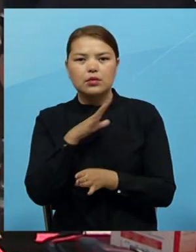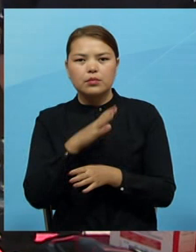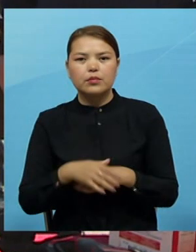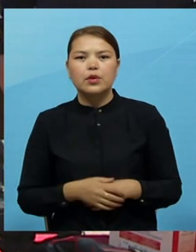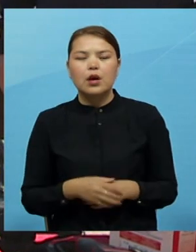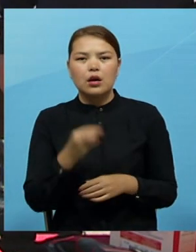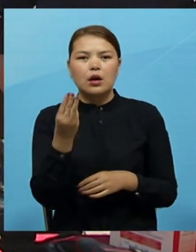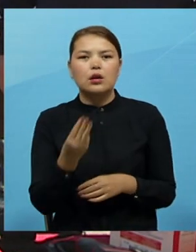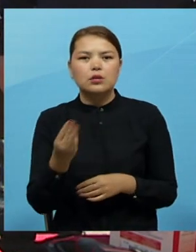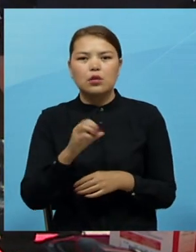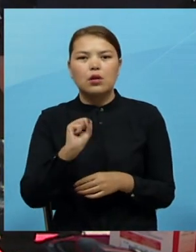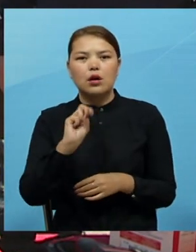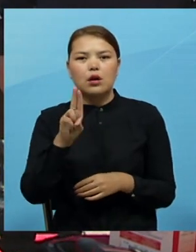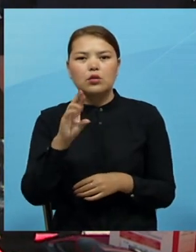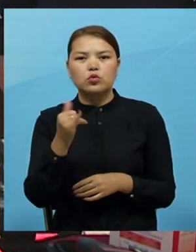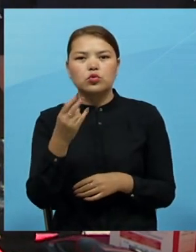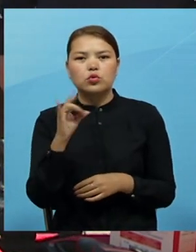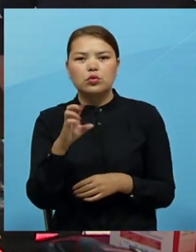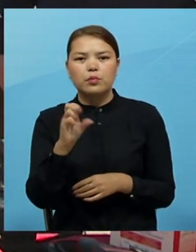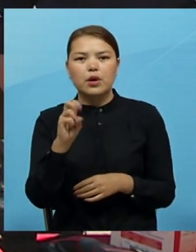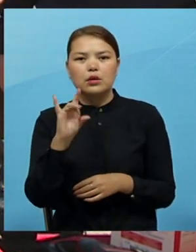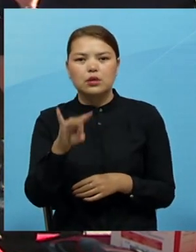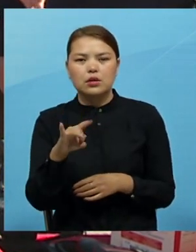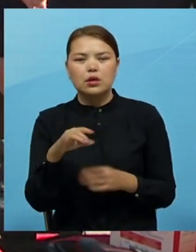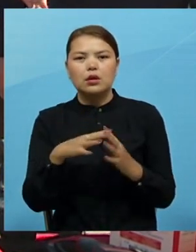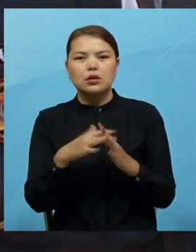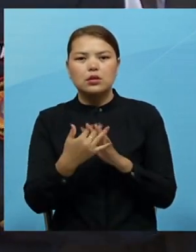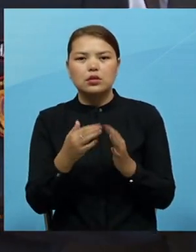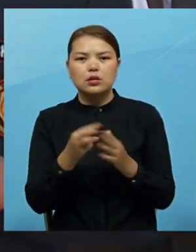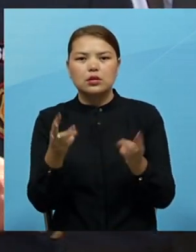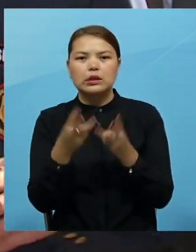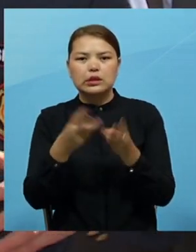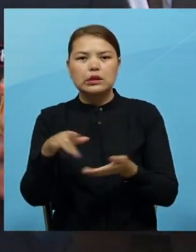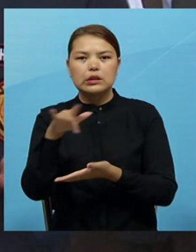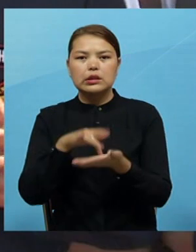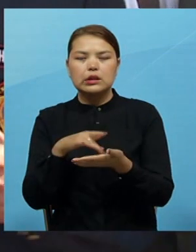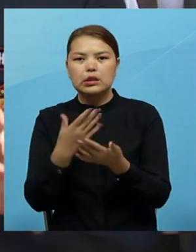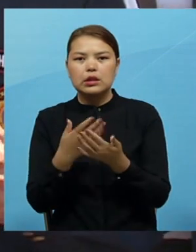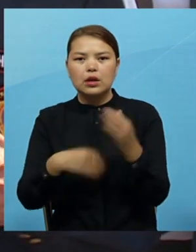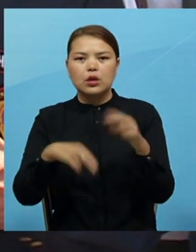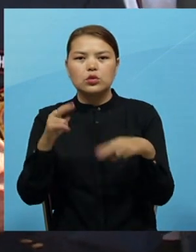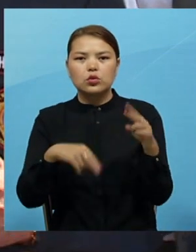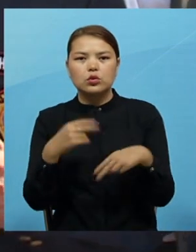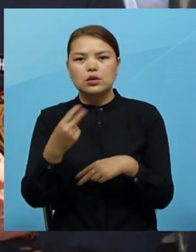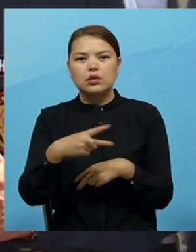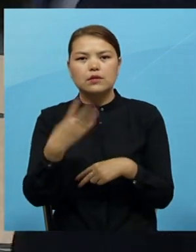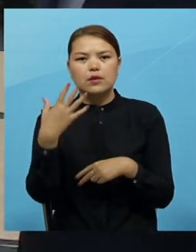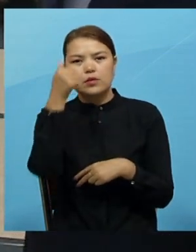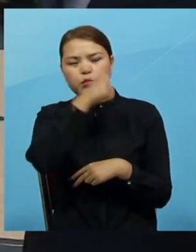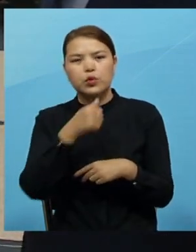жеткізілді. Сонымен қатар Ақтау мен Ақшықырда, Батыр елді мекенінде өрт сөндіру депосын салу жоспарланған. Құрылыс